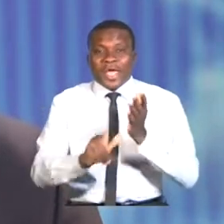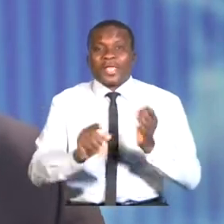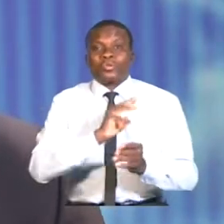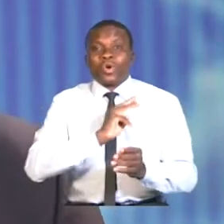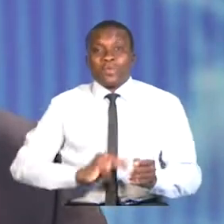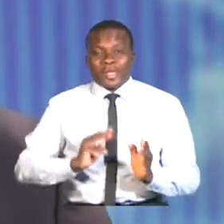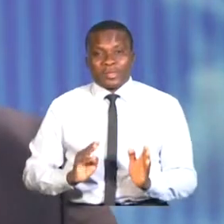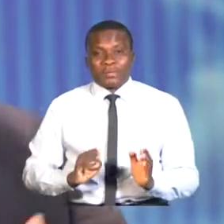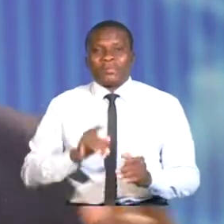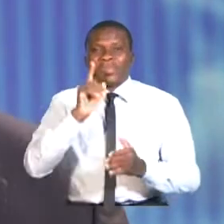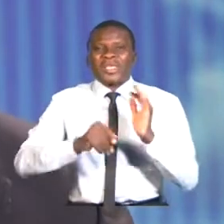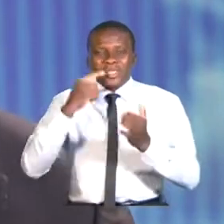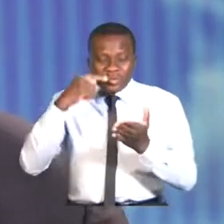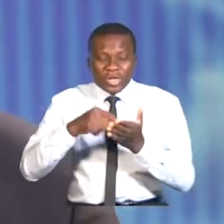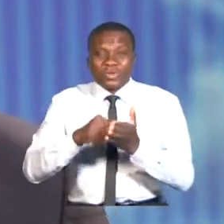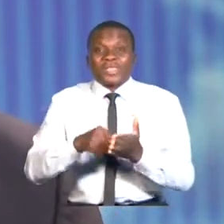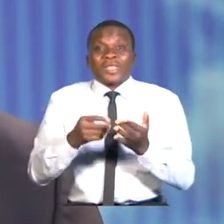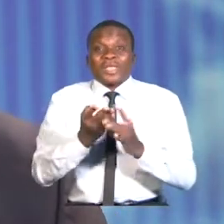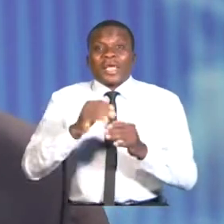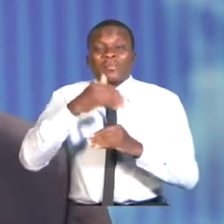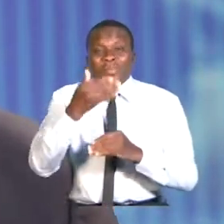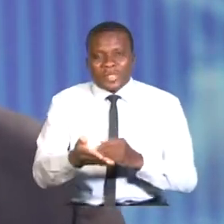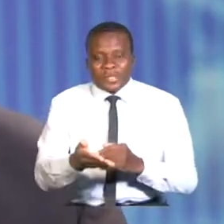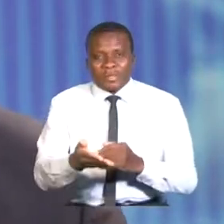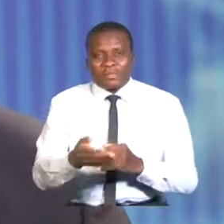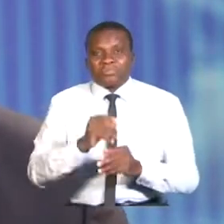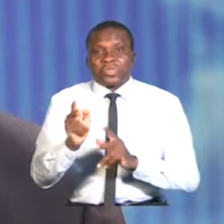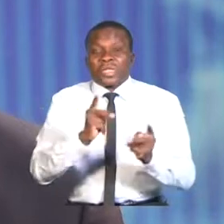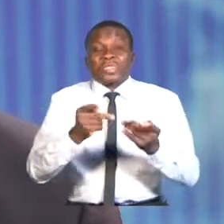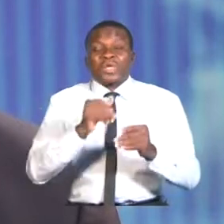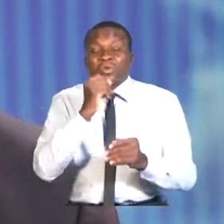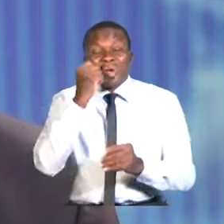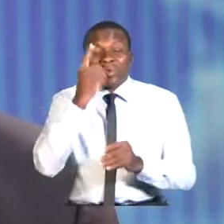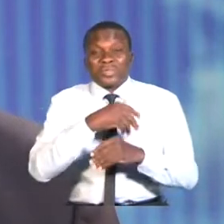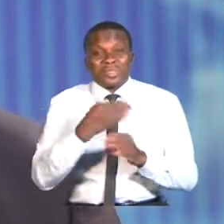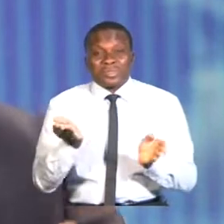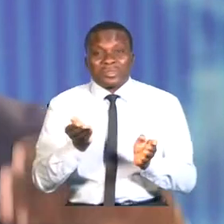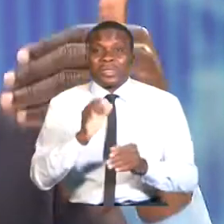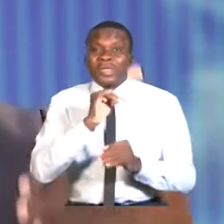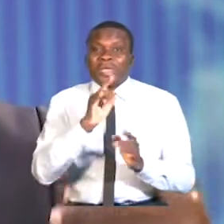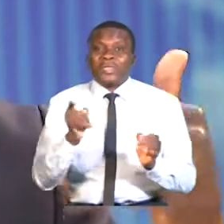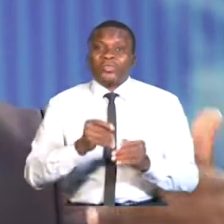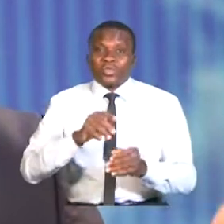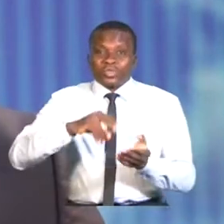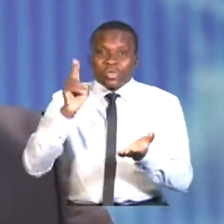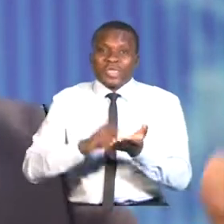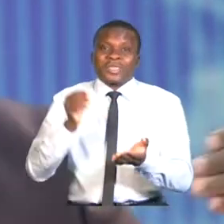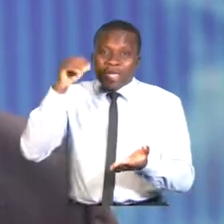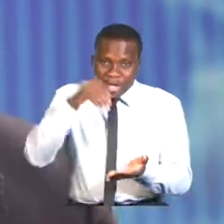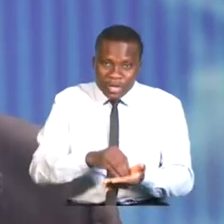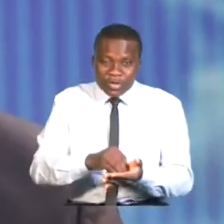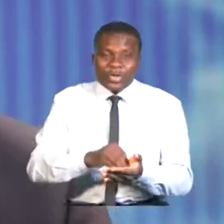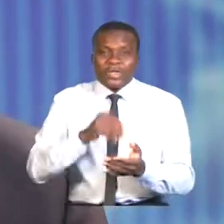maire mais qu'est-ce qu'on a constaté sur le terrain par la suite les gens n'ont toujours pas compris et ils se sont inscrits encore dans